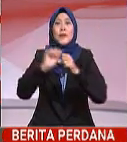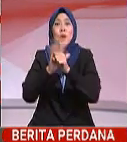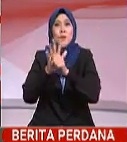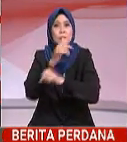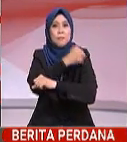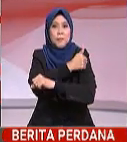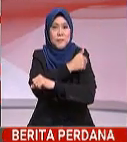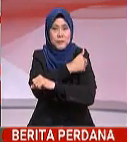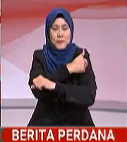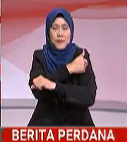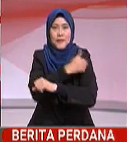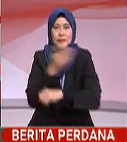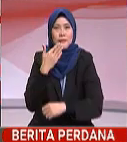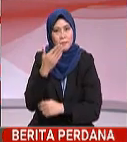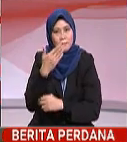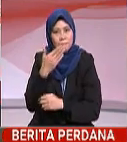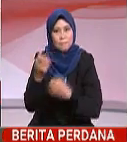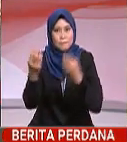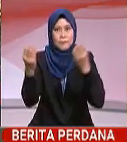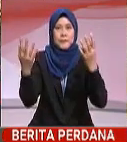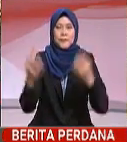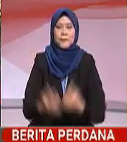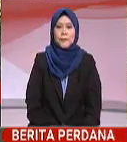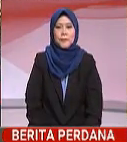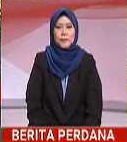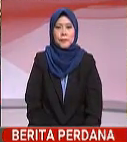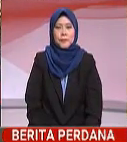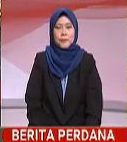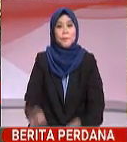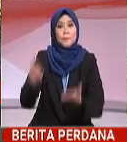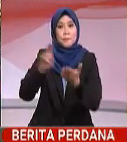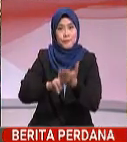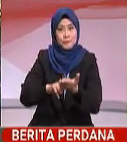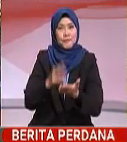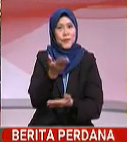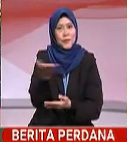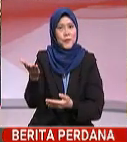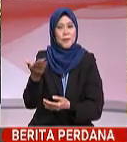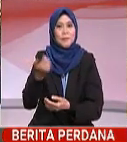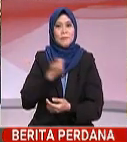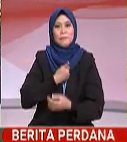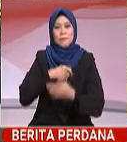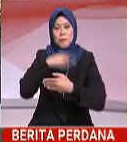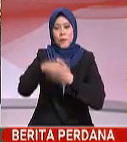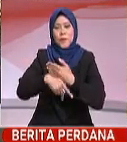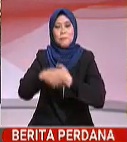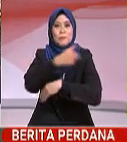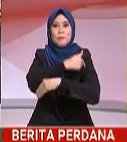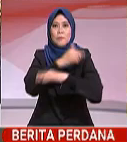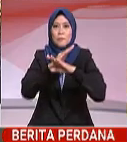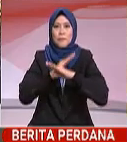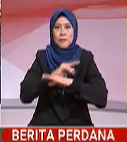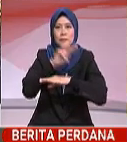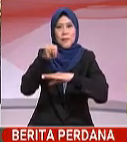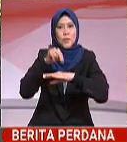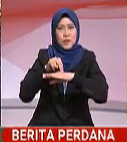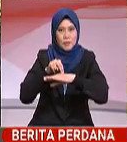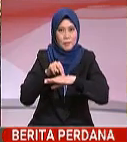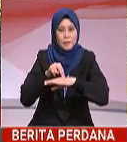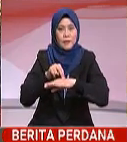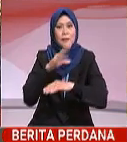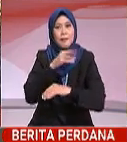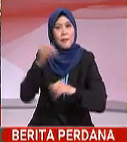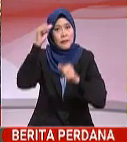for free. Thank you so much. Daftarlah diri anda bagi program imunisasi COVID-19 kebangsaan ini.